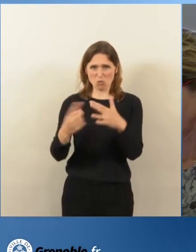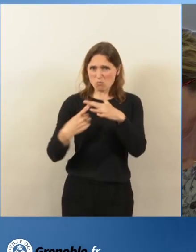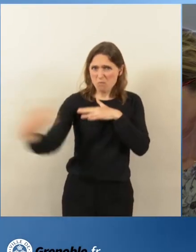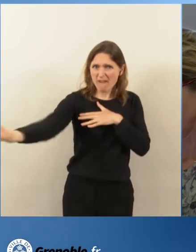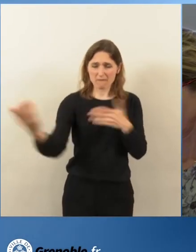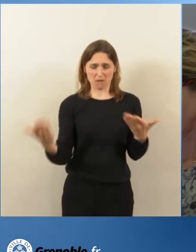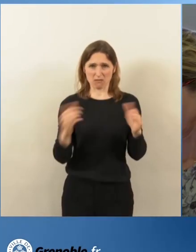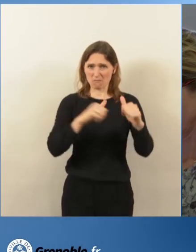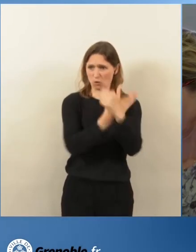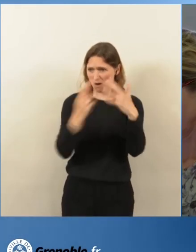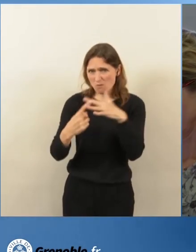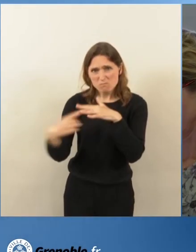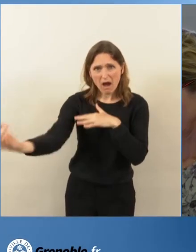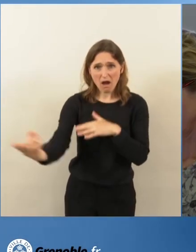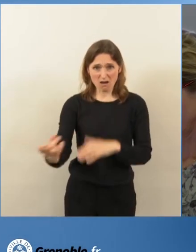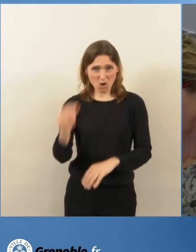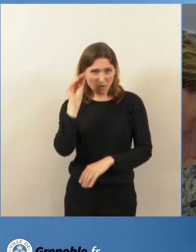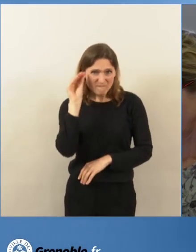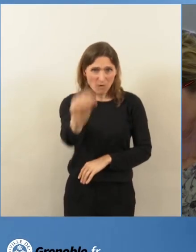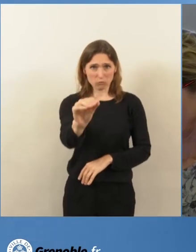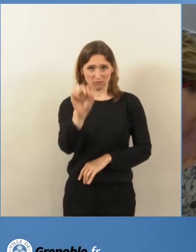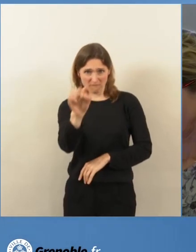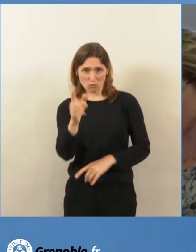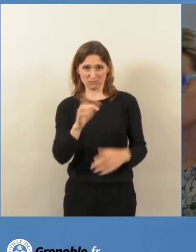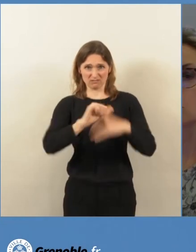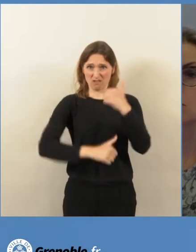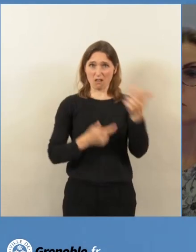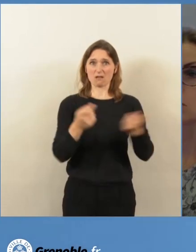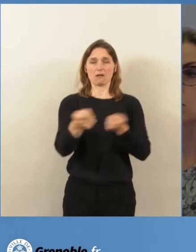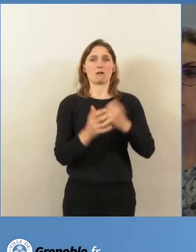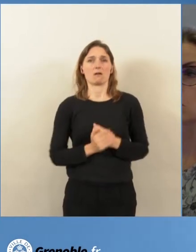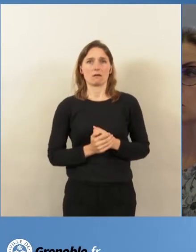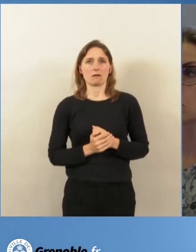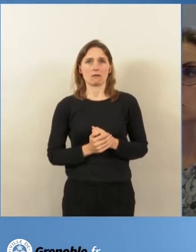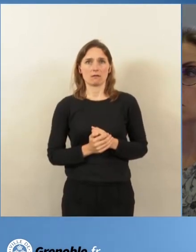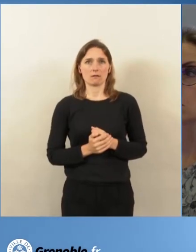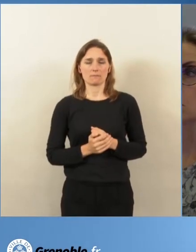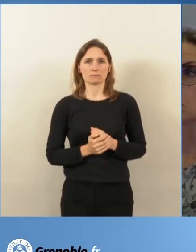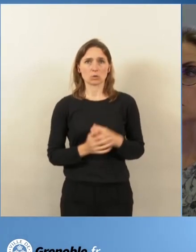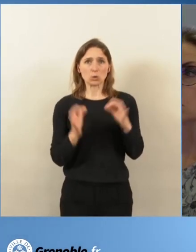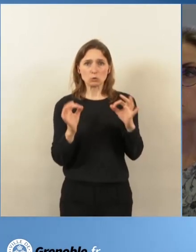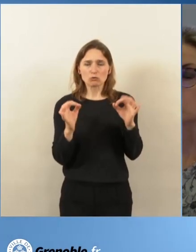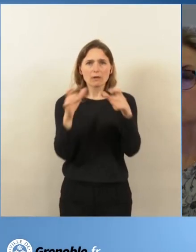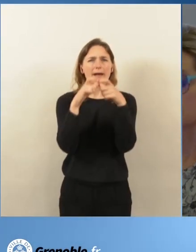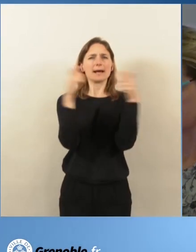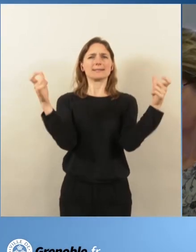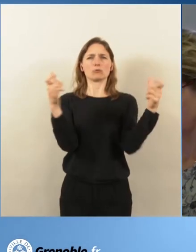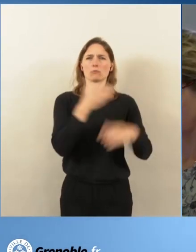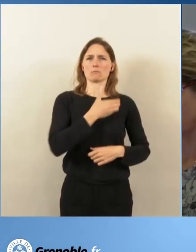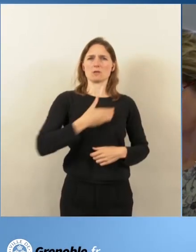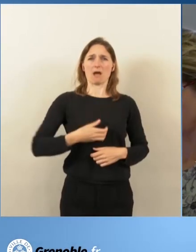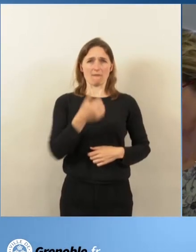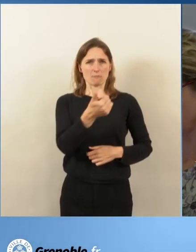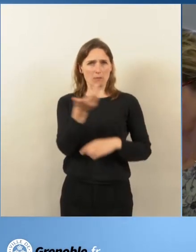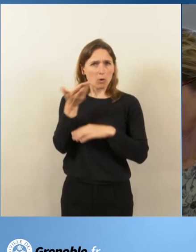couper de la métropole à cause de votre manière de gouverner valait-il que que l'institution municipale dont vous êtes le